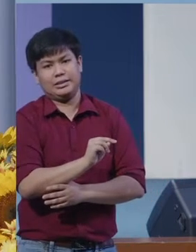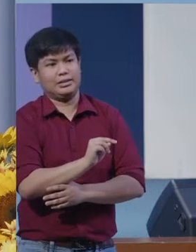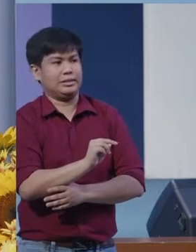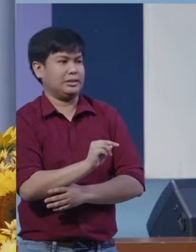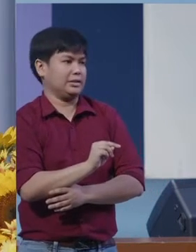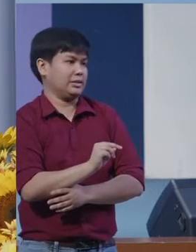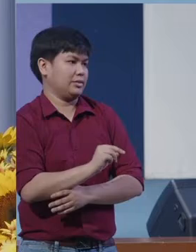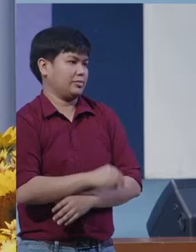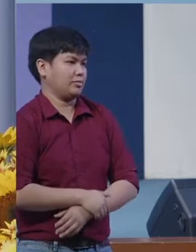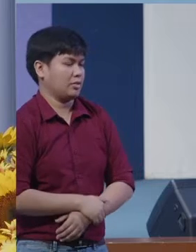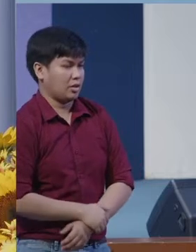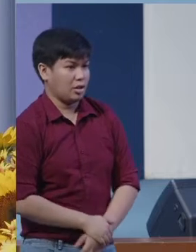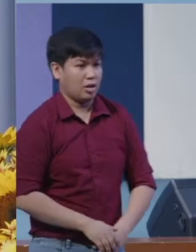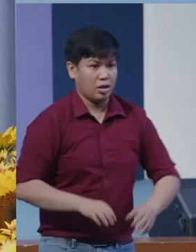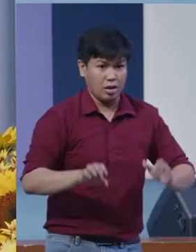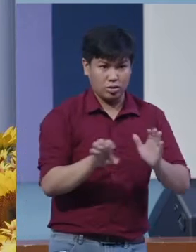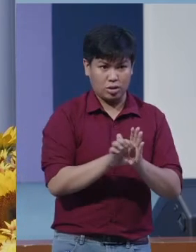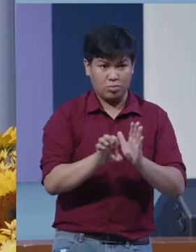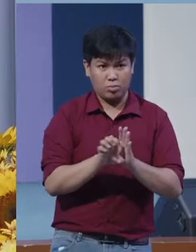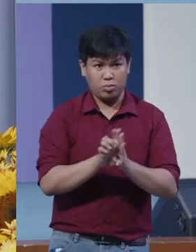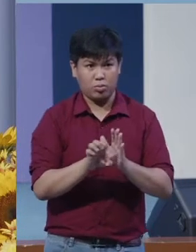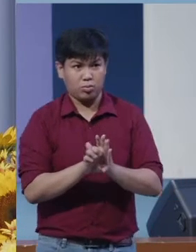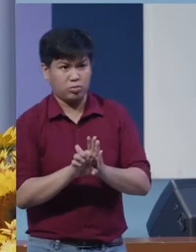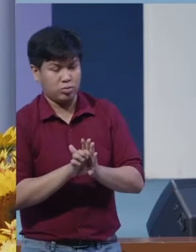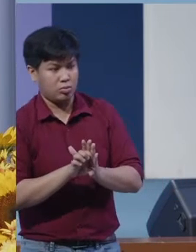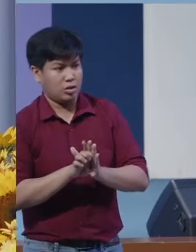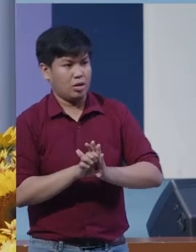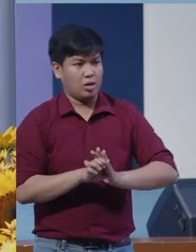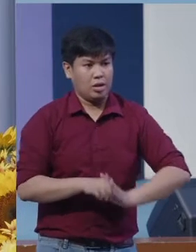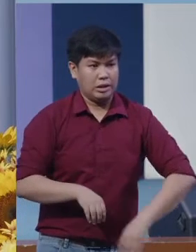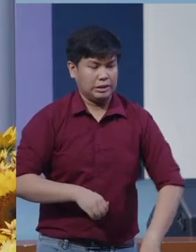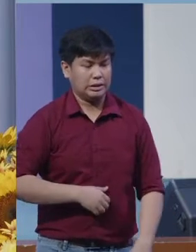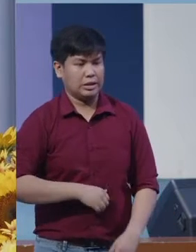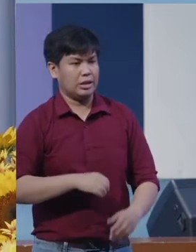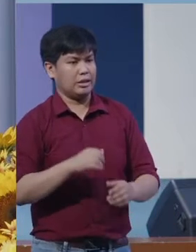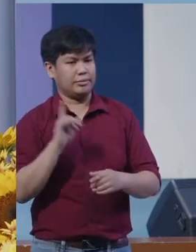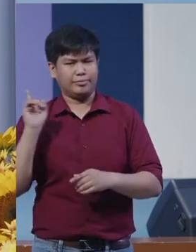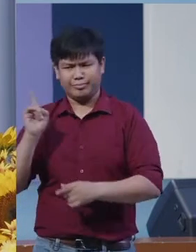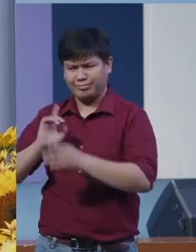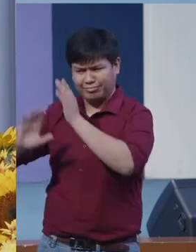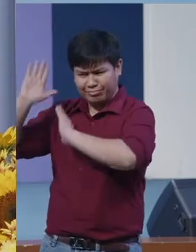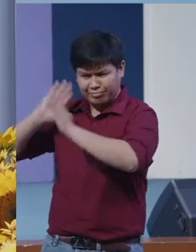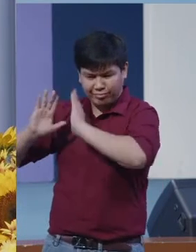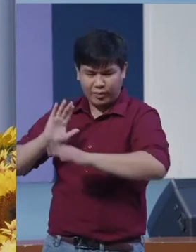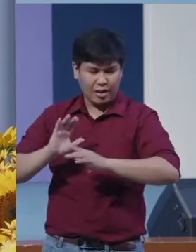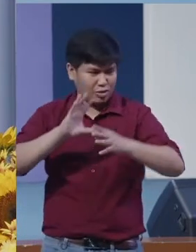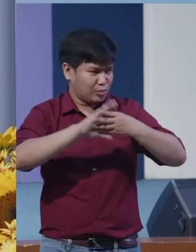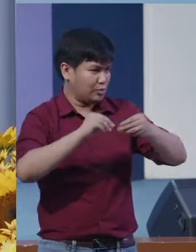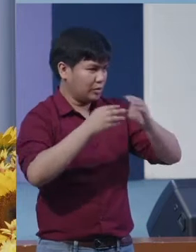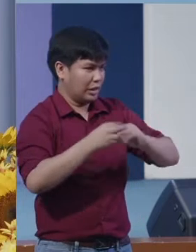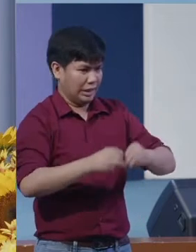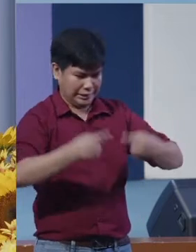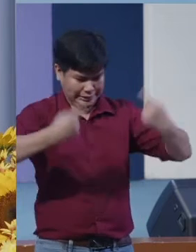salitang yun, nakaka-offend nga. Maraming salamat at kinorek mo ko. Kaya lang kasi nung araw na yun, ganito, ganyan,